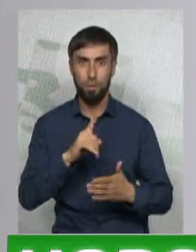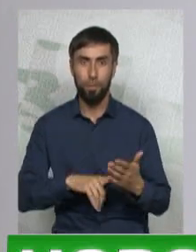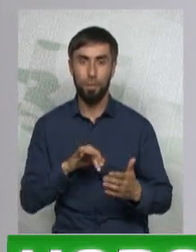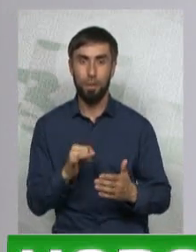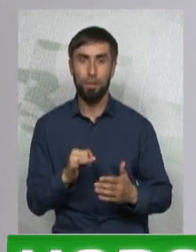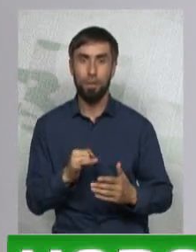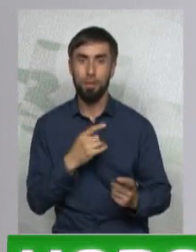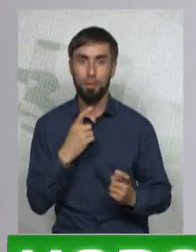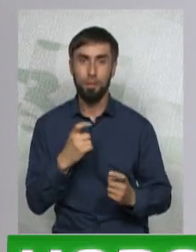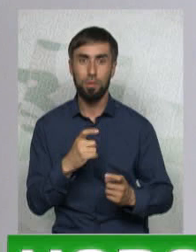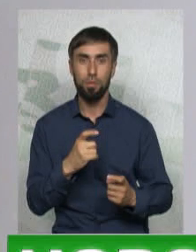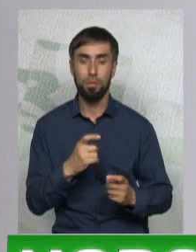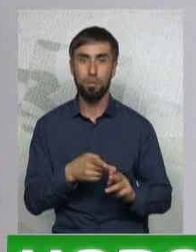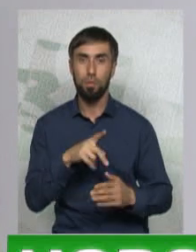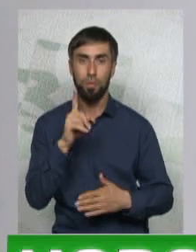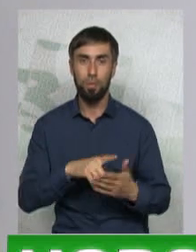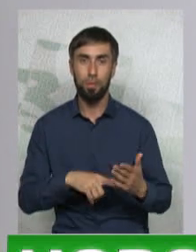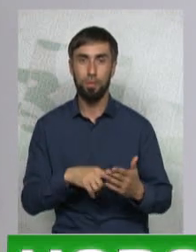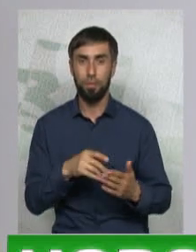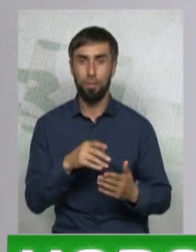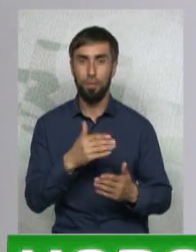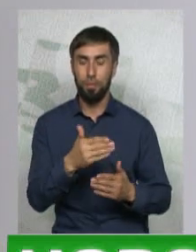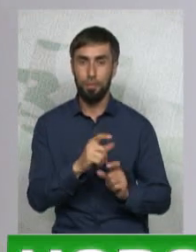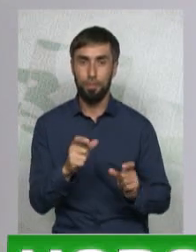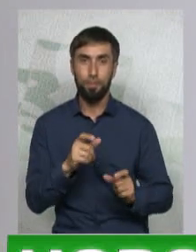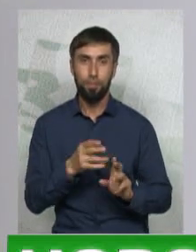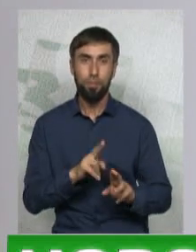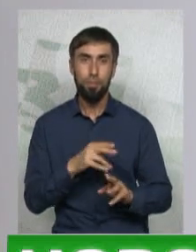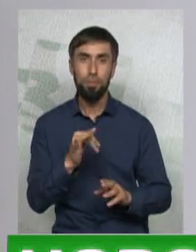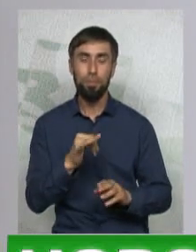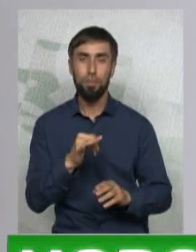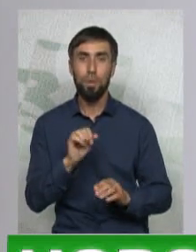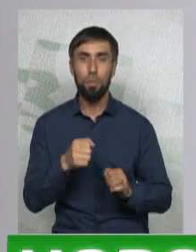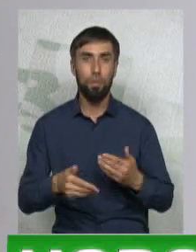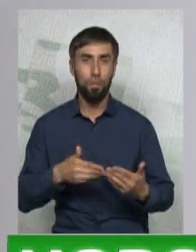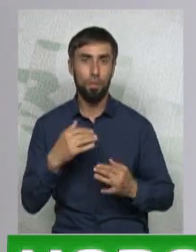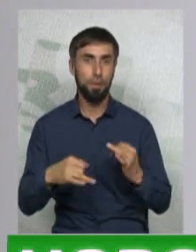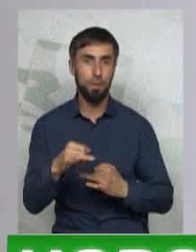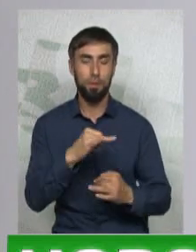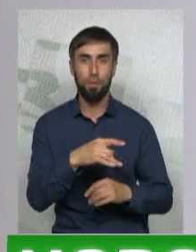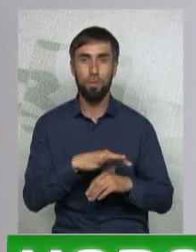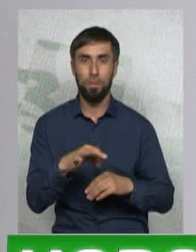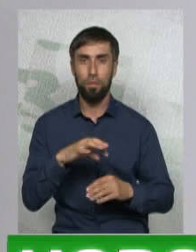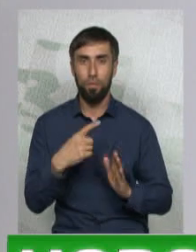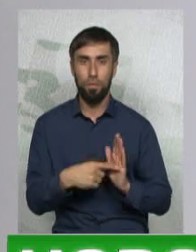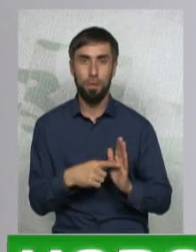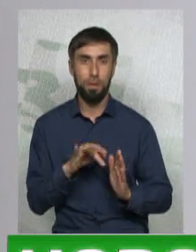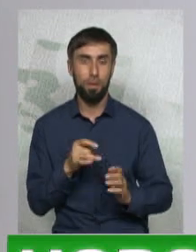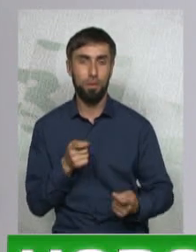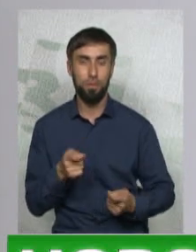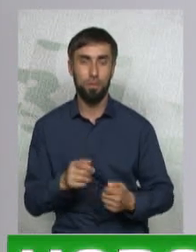или усиливает доверие между властью и обществом и позволяет наболевшие вопросы, скажем так, обсуждать и каким-то образом их